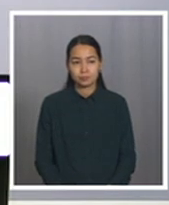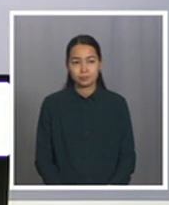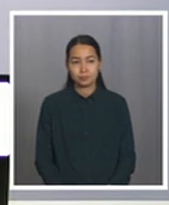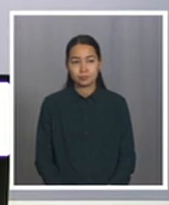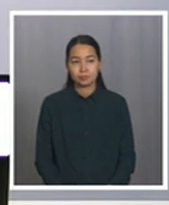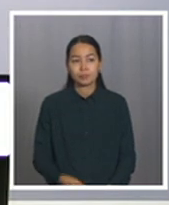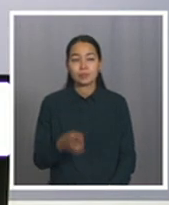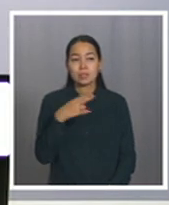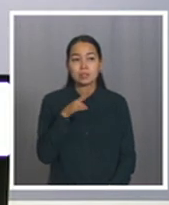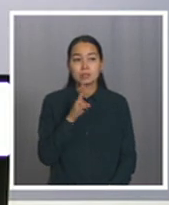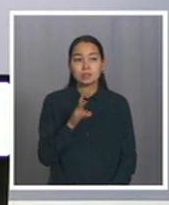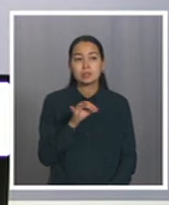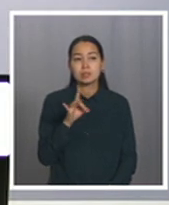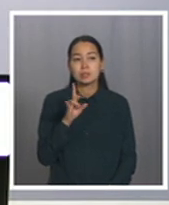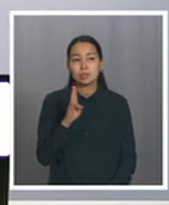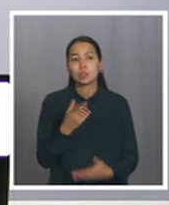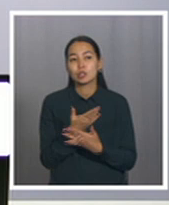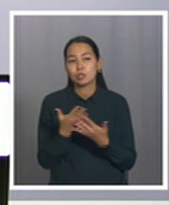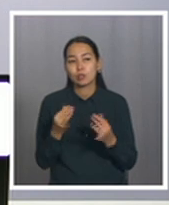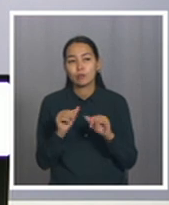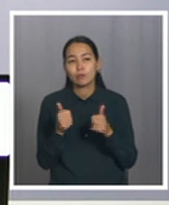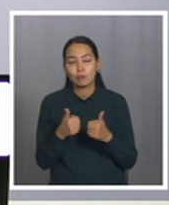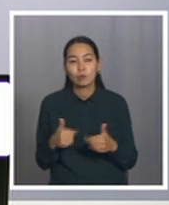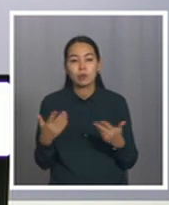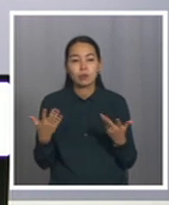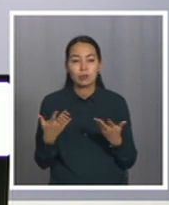ДНК және РНК түрлері мен формалары.